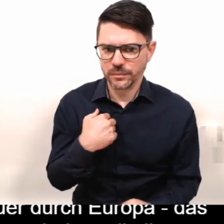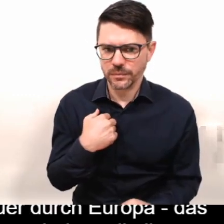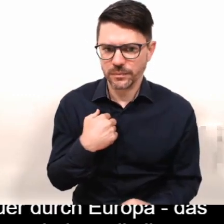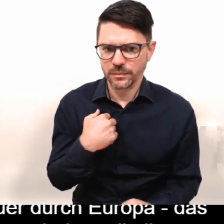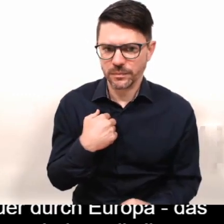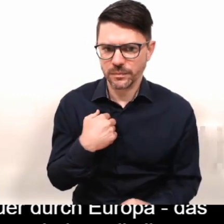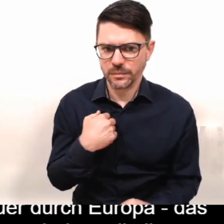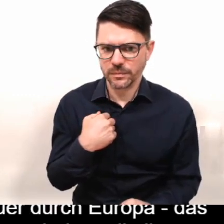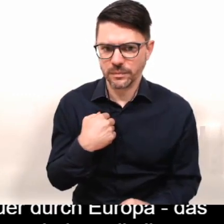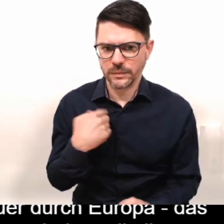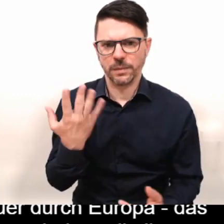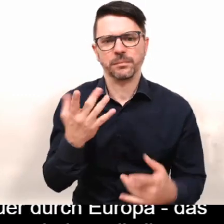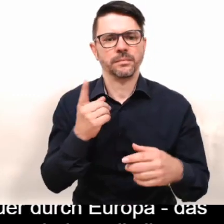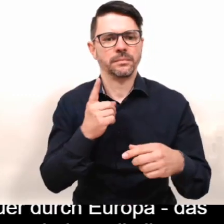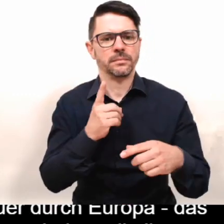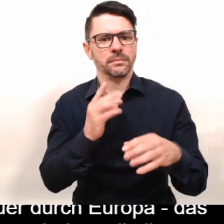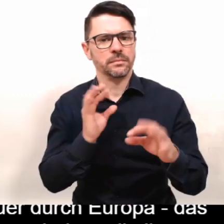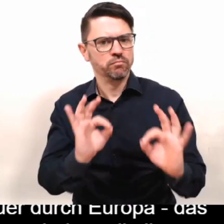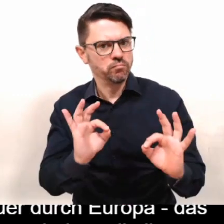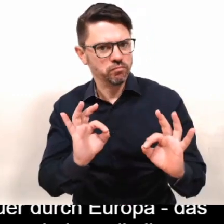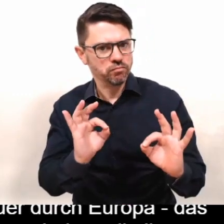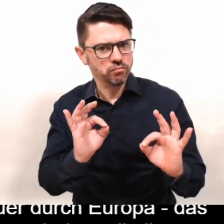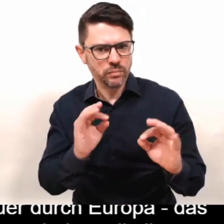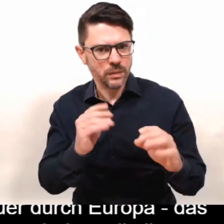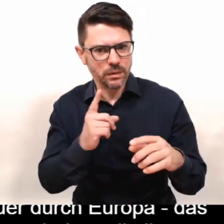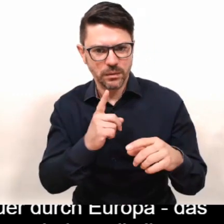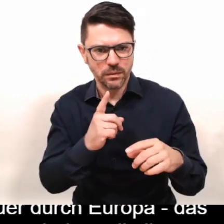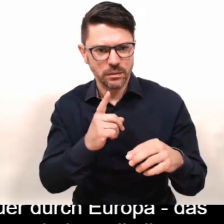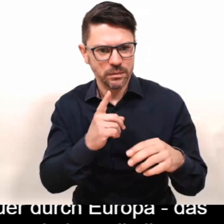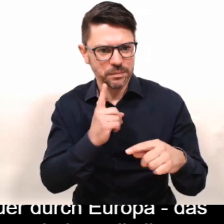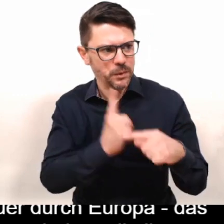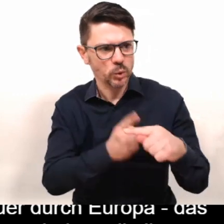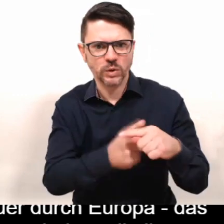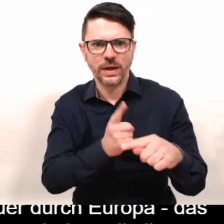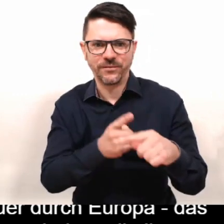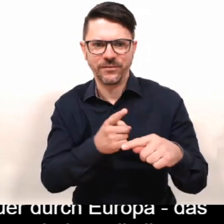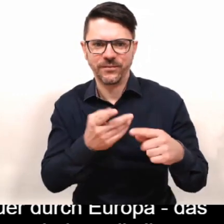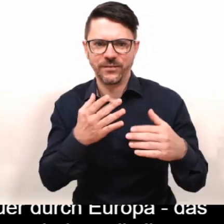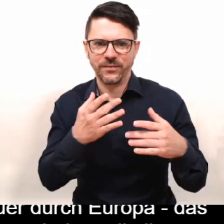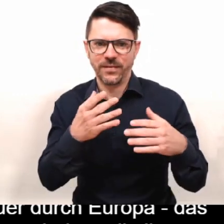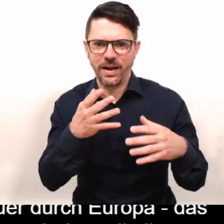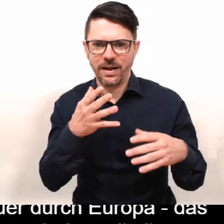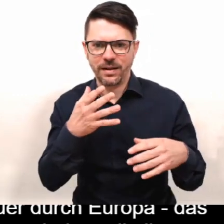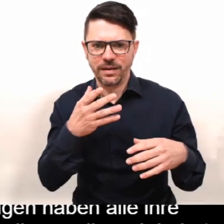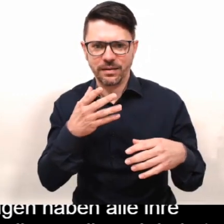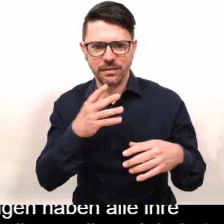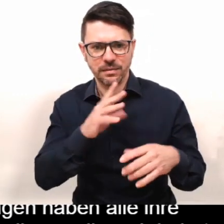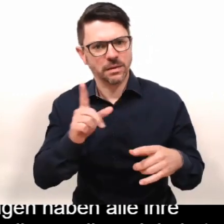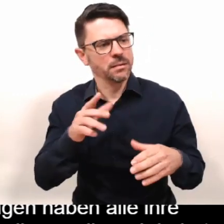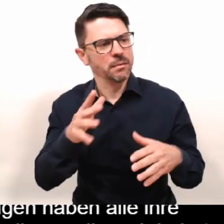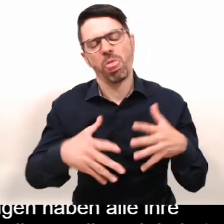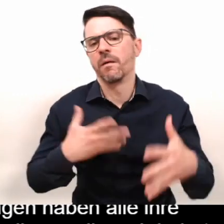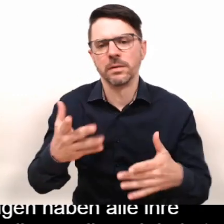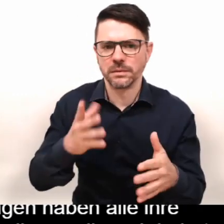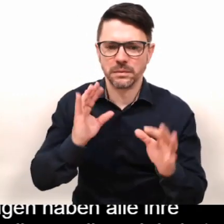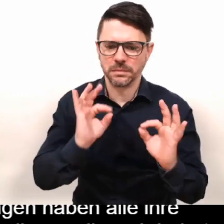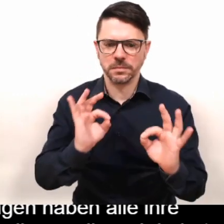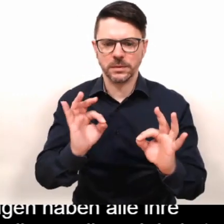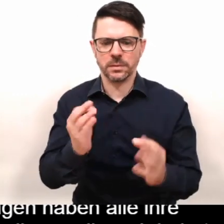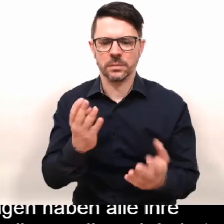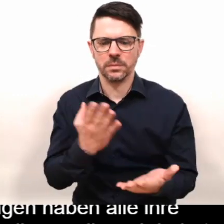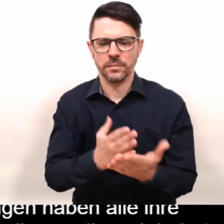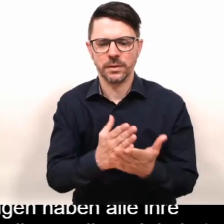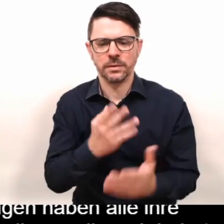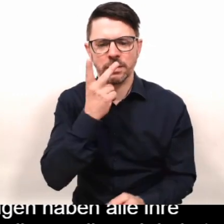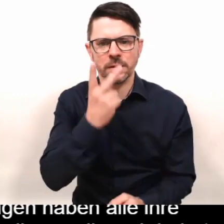Letztlich geht es darum, dass wir das, was wir positiv erreicht haben, nicht jetzt